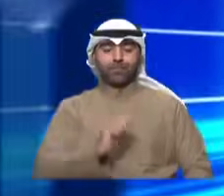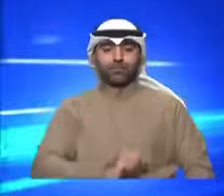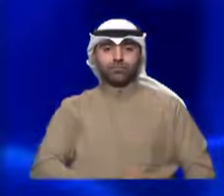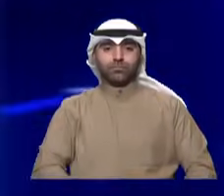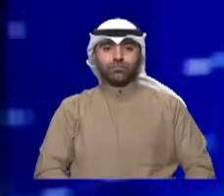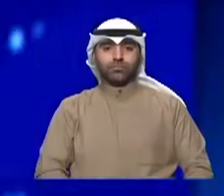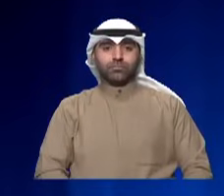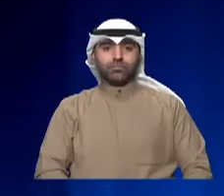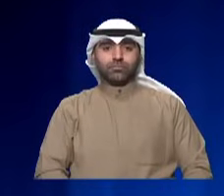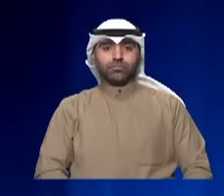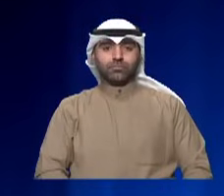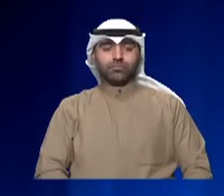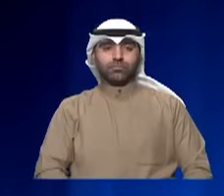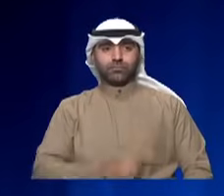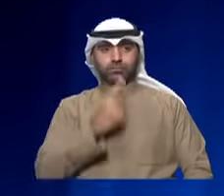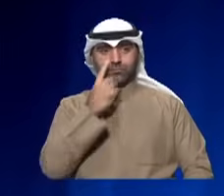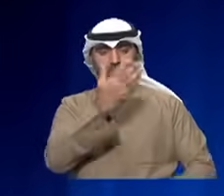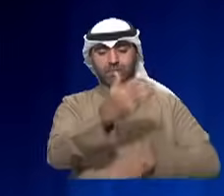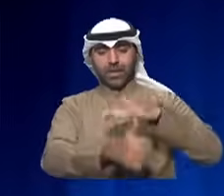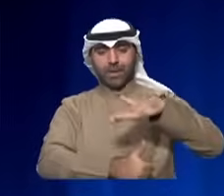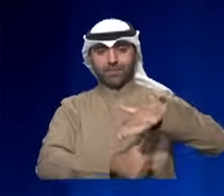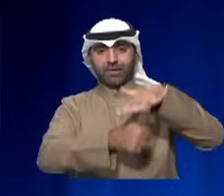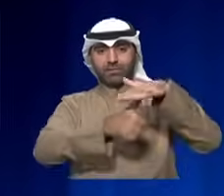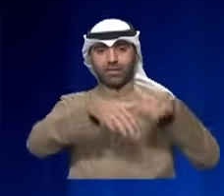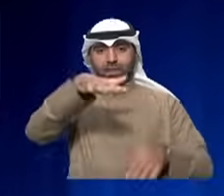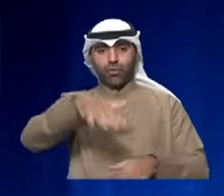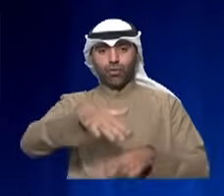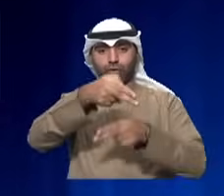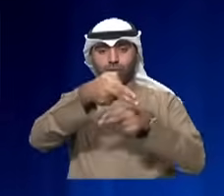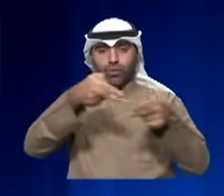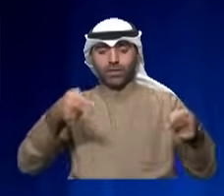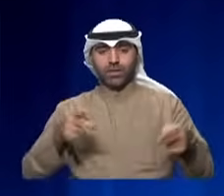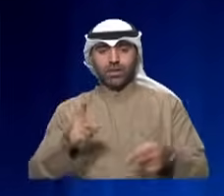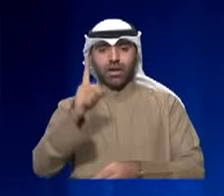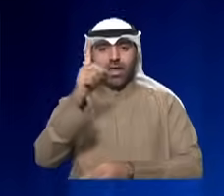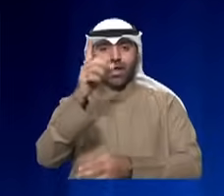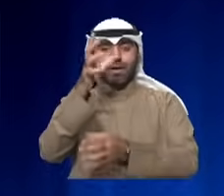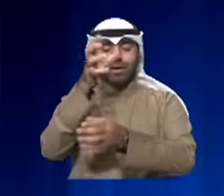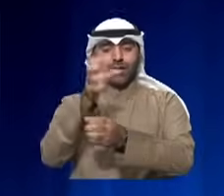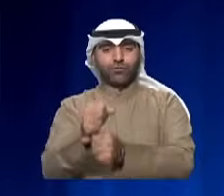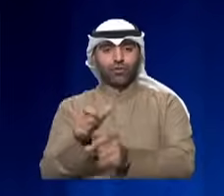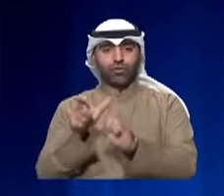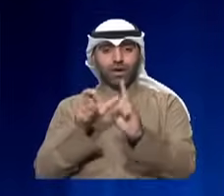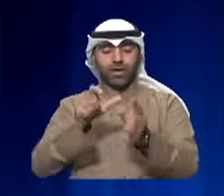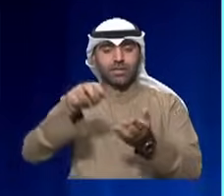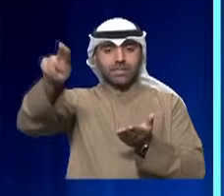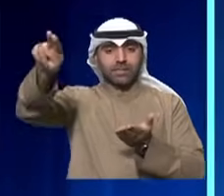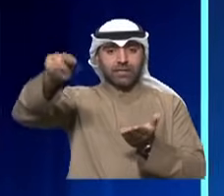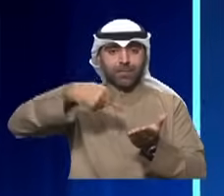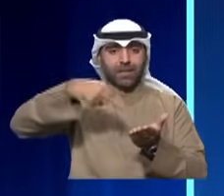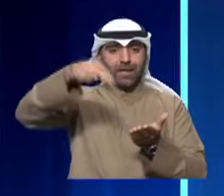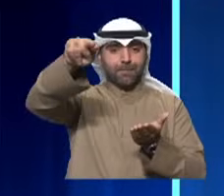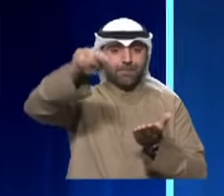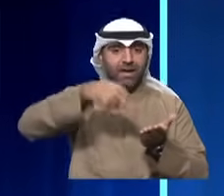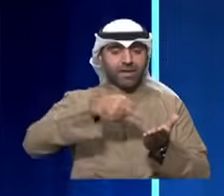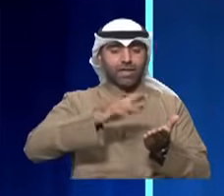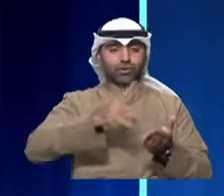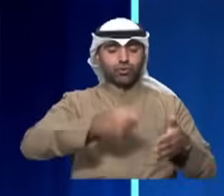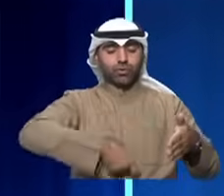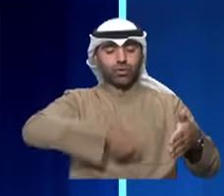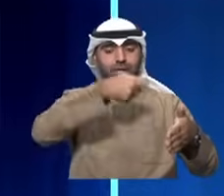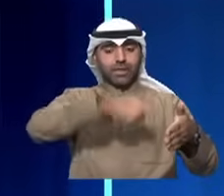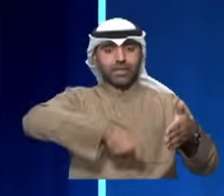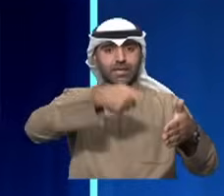الراحل سمو امير البلاد يتلقى مزيدا من برقيات التعازي بوفاه امير البلاد الراحل من مختلف